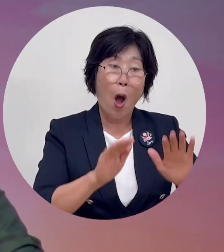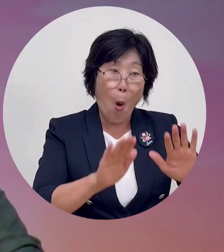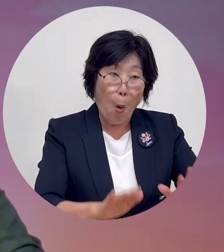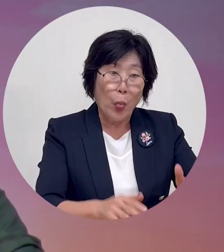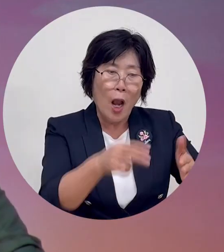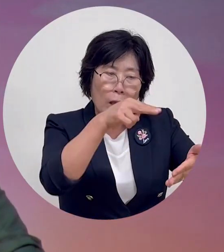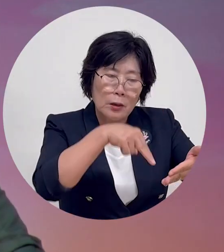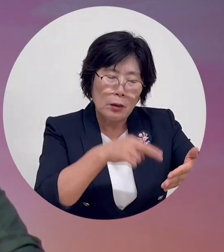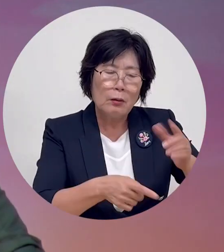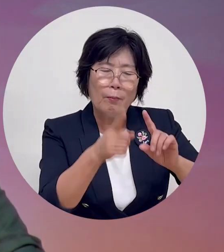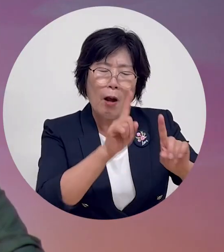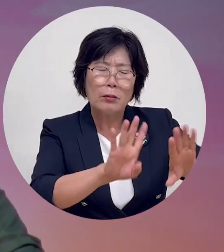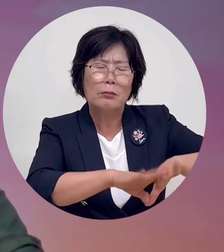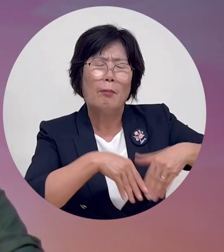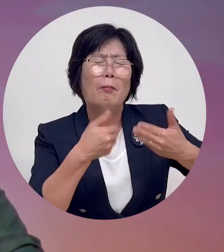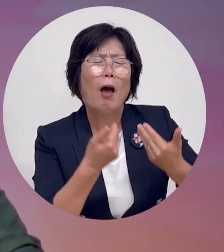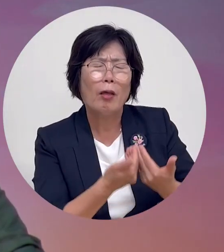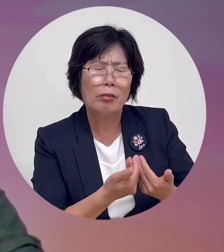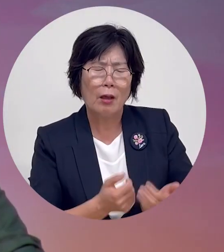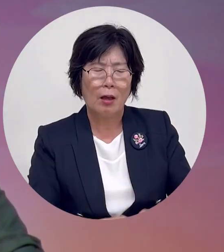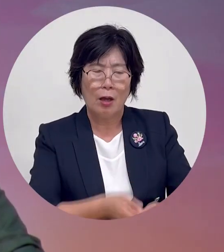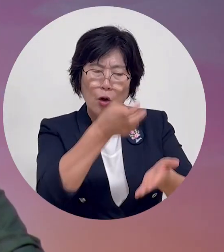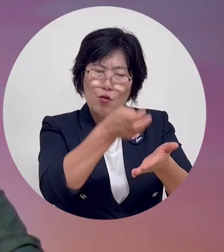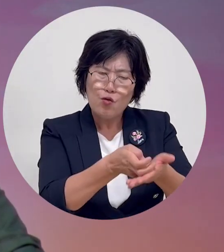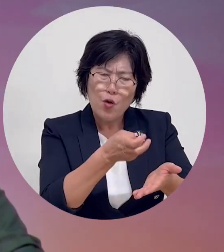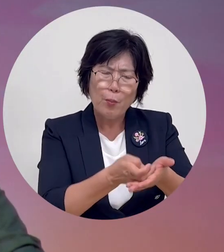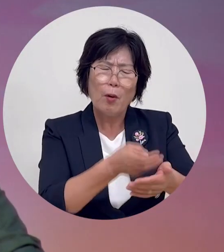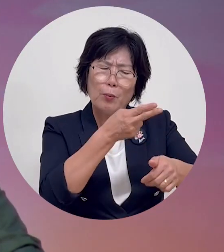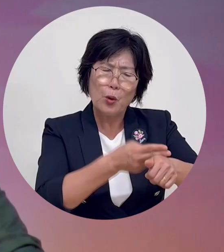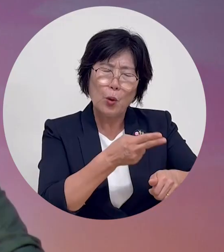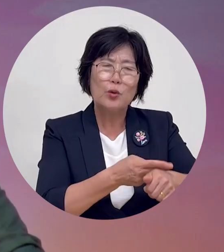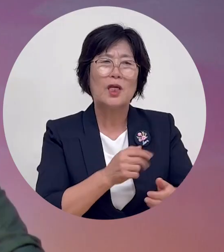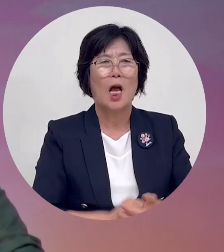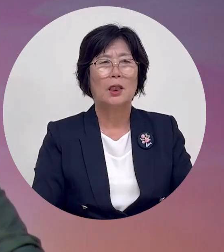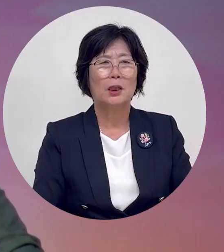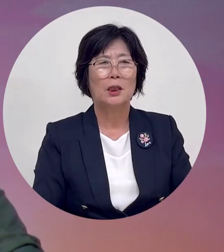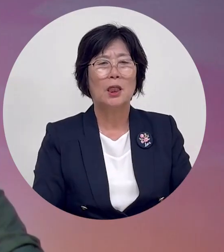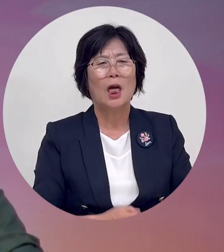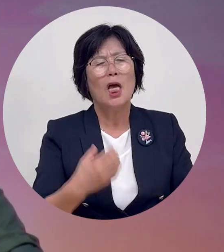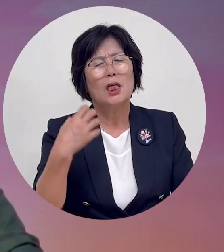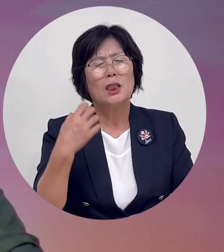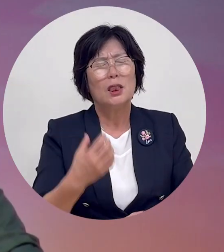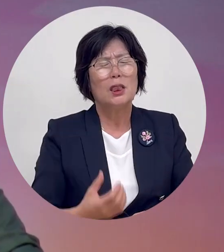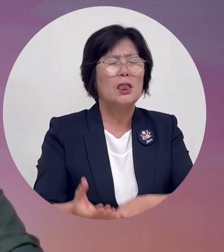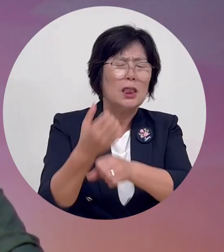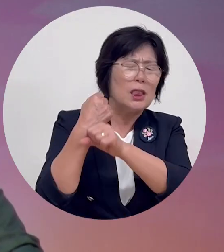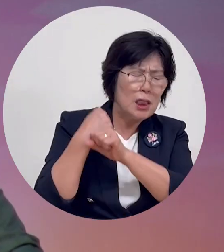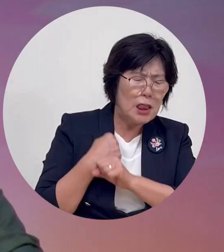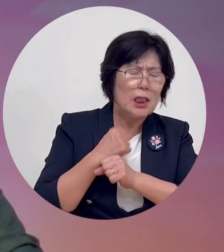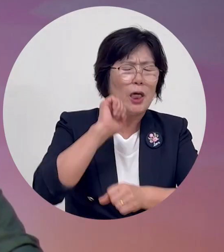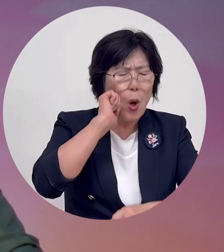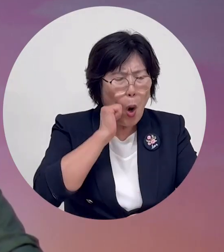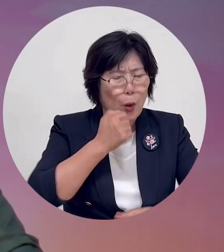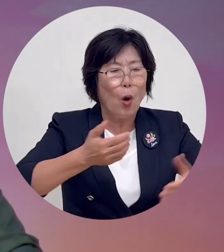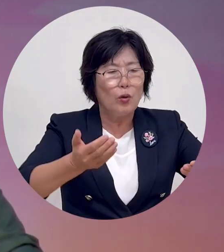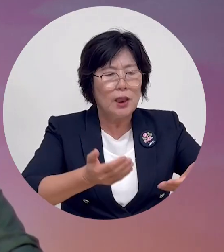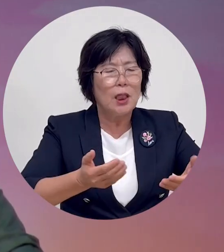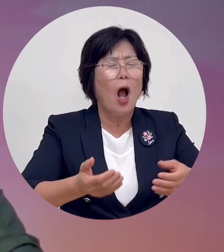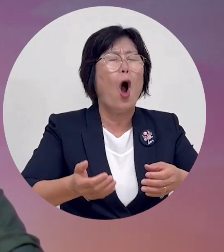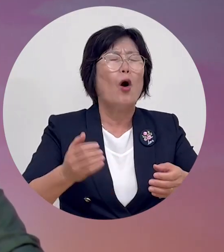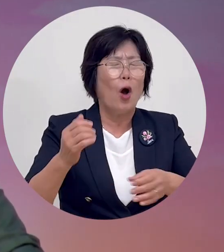반대로 율법 교사는 지기 어려운 짐을 사람에게